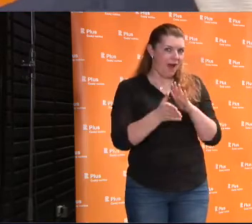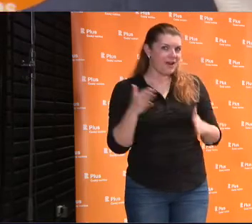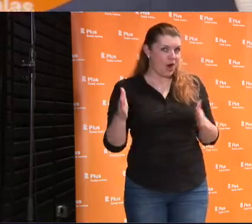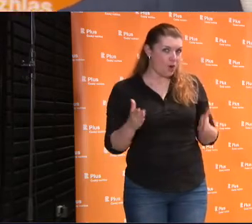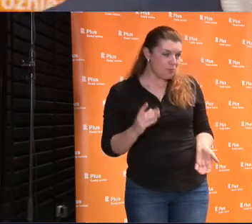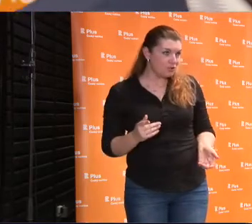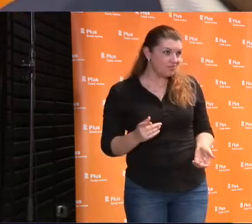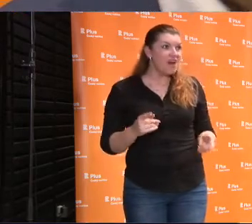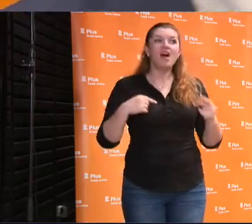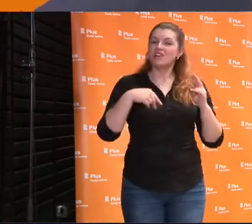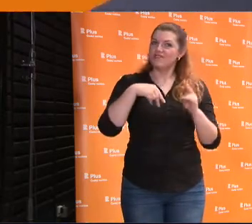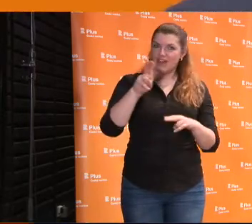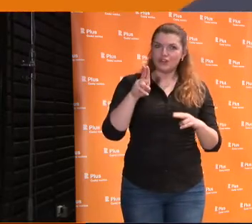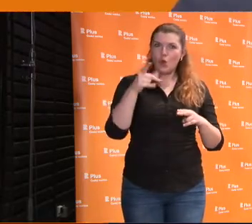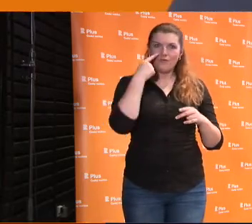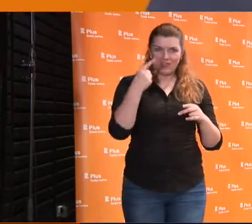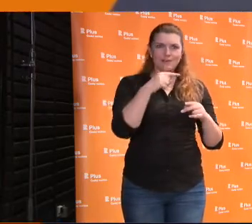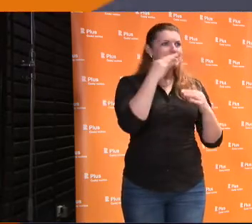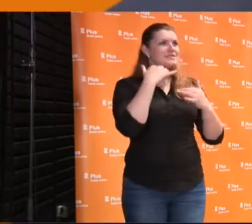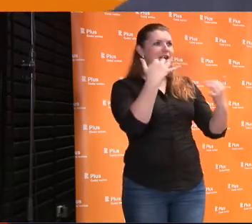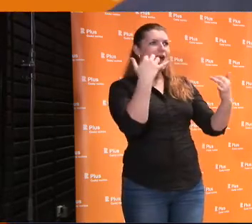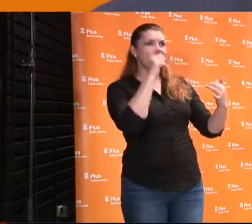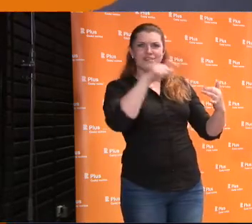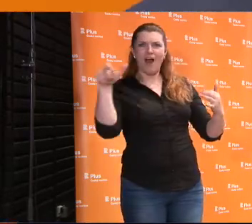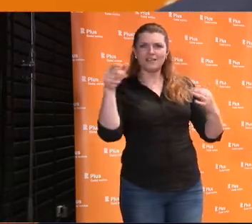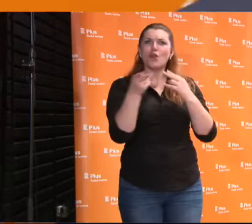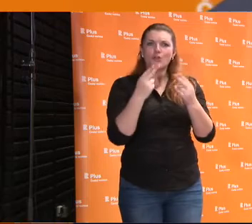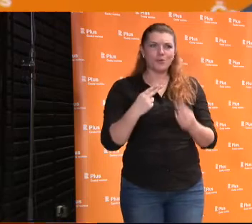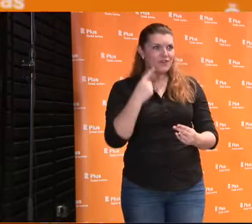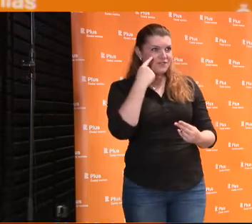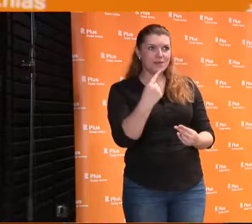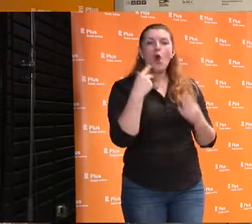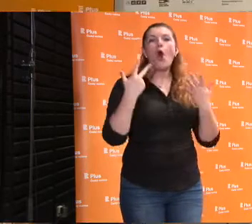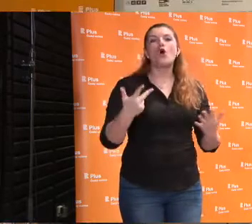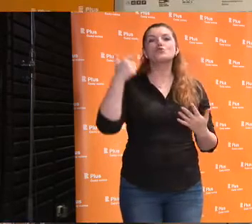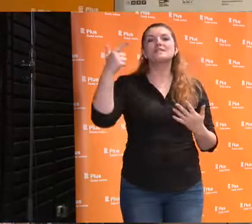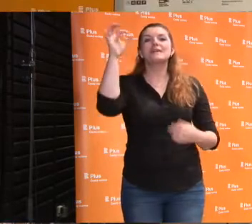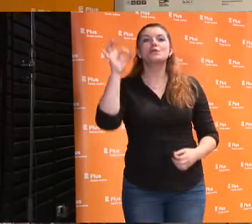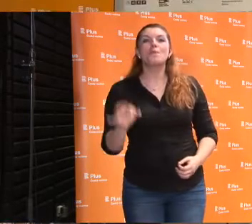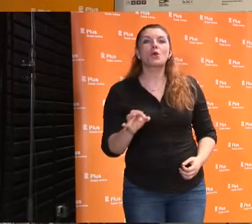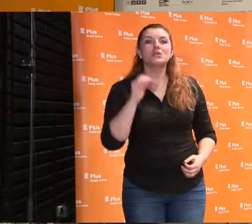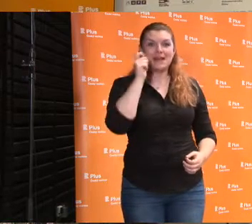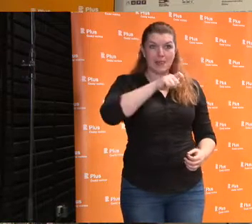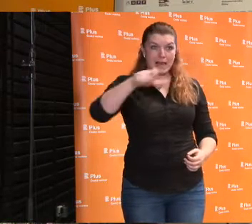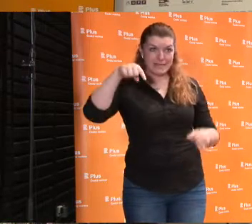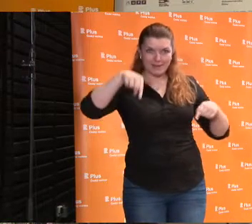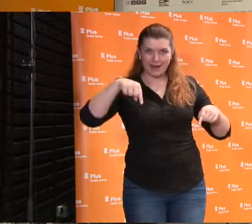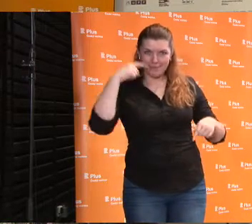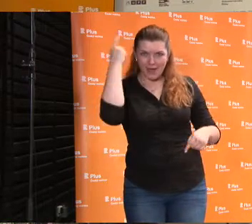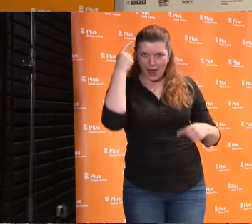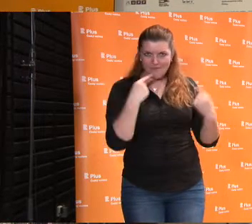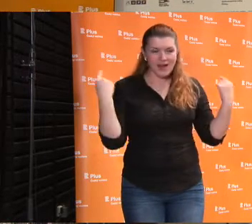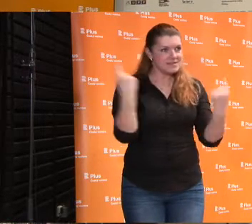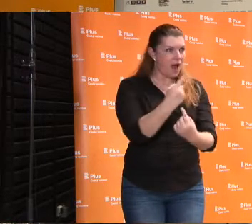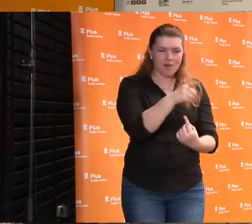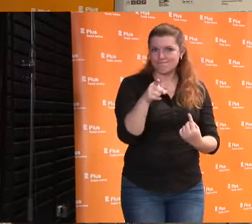výraznou většinou tak to odpověděli i diváci tady v sále. 87% z vás tady v Horáckém divadle v Jihlavě si nemyslí, že by jejich práci